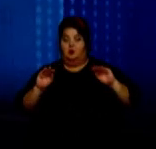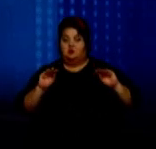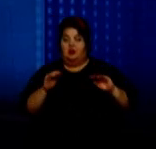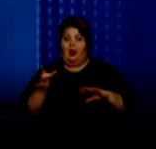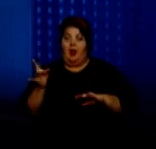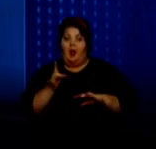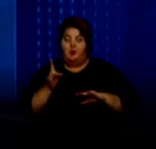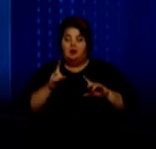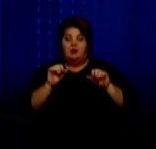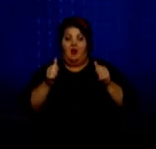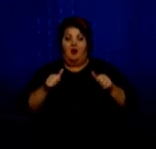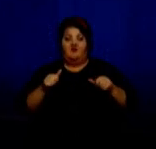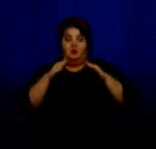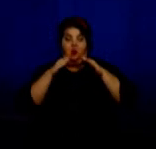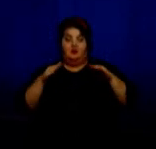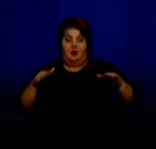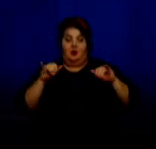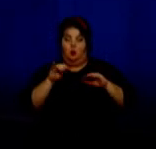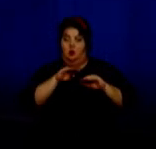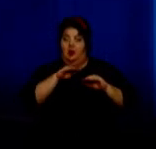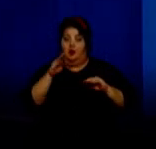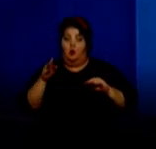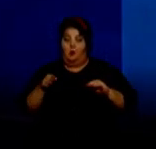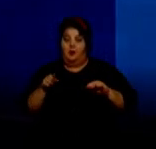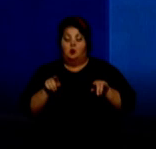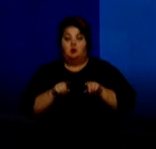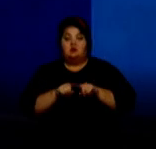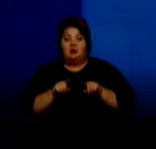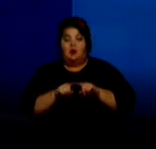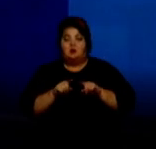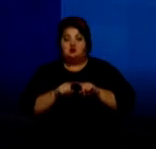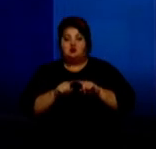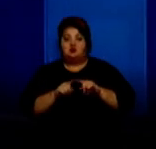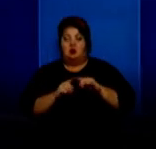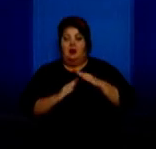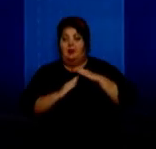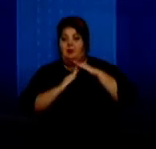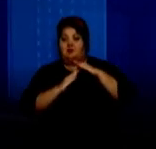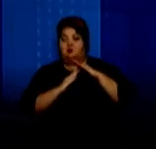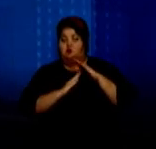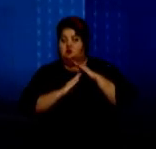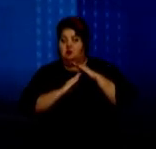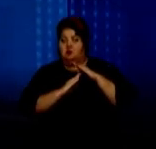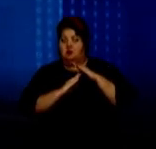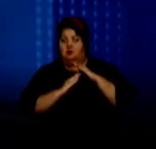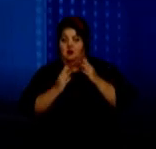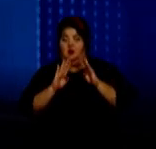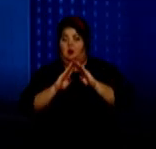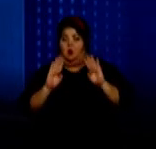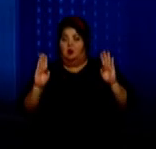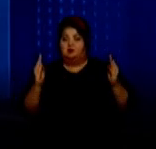габарити форми даху і куполу, також несучі конструкції.